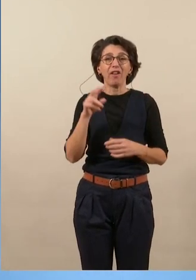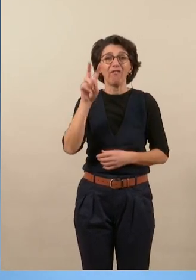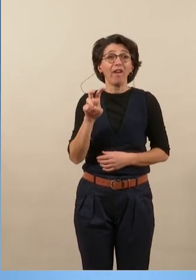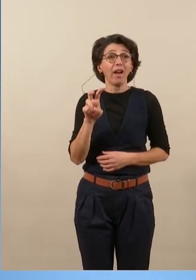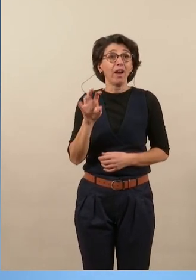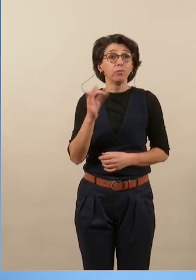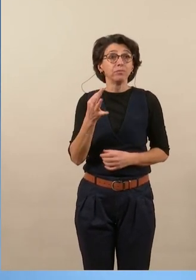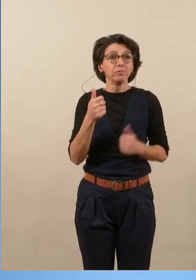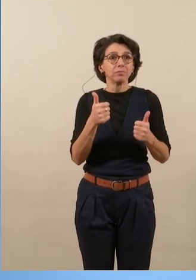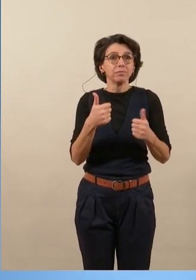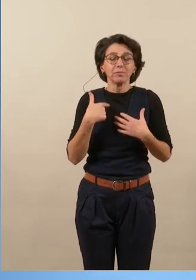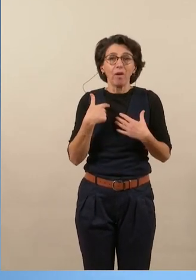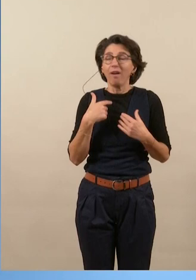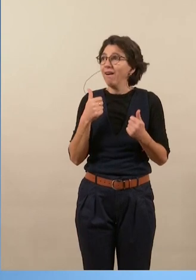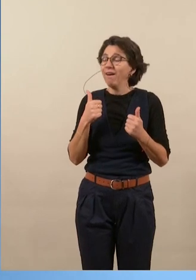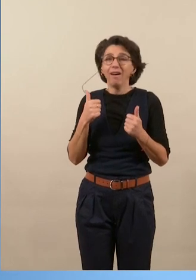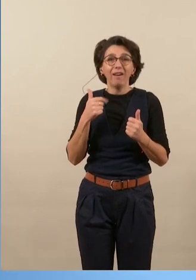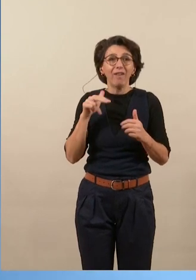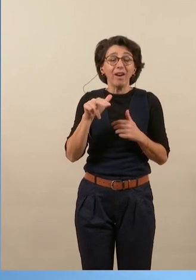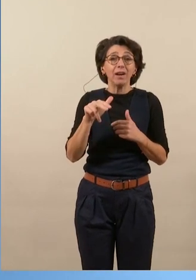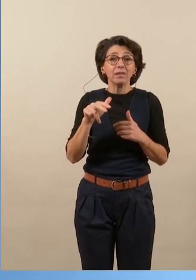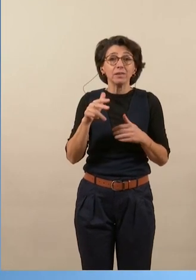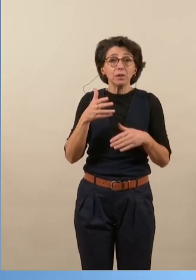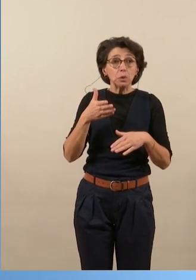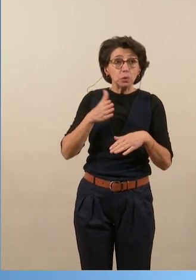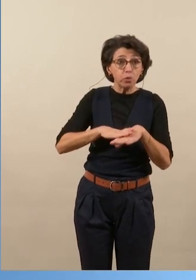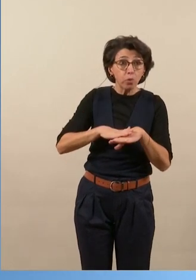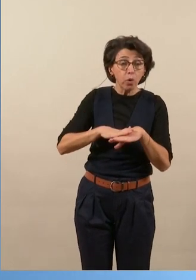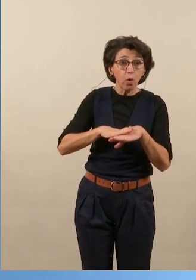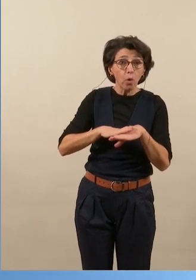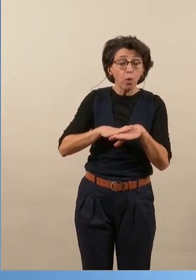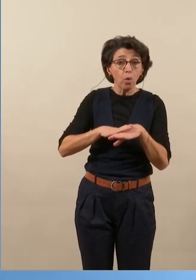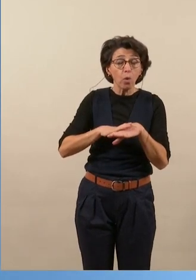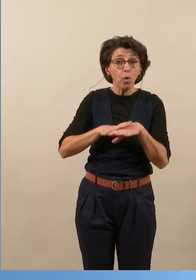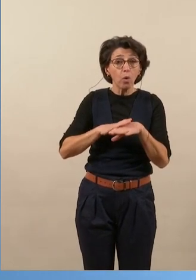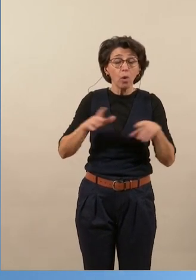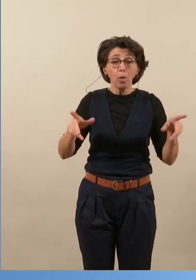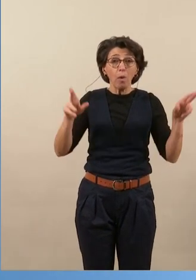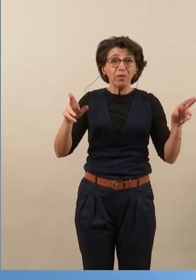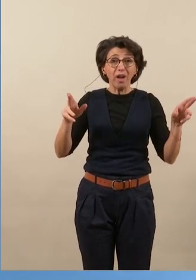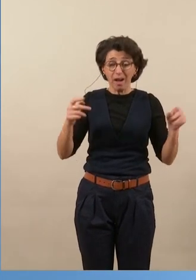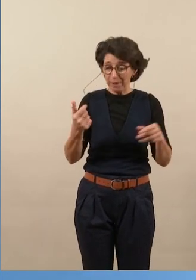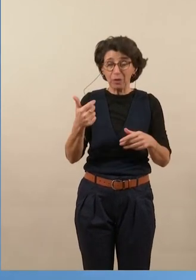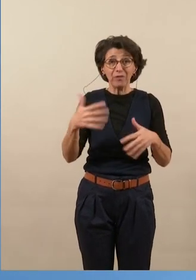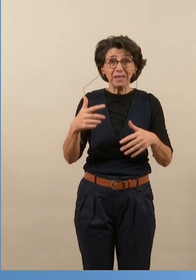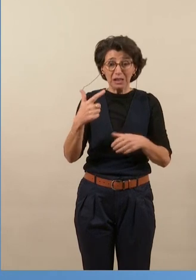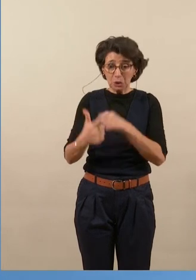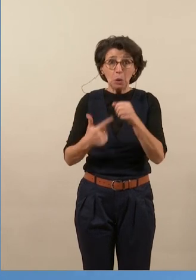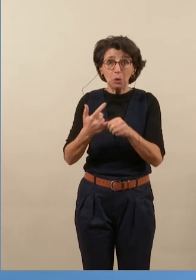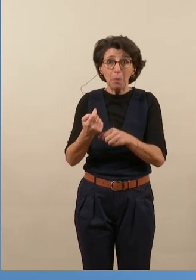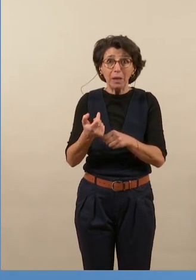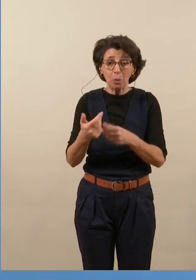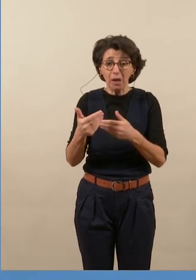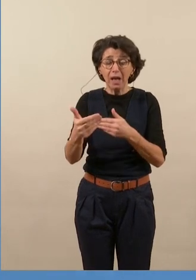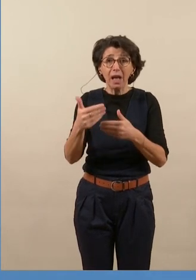2 ans de la fin de votre mandat j'ose espérer quand même que il y aura des choses très concrètes qui vont sortir un petit peu de cette phase-